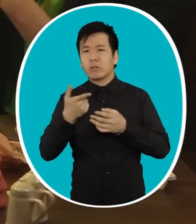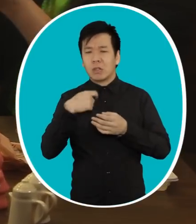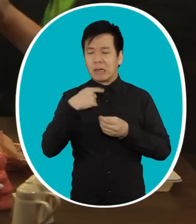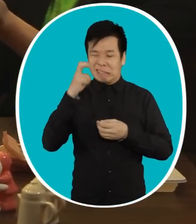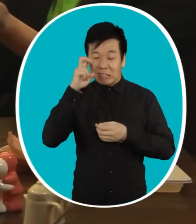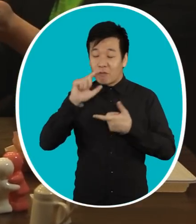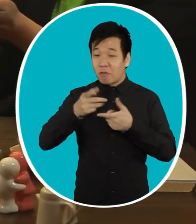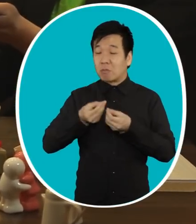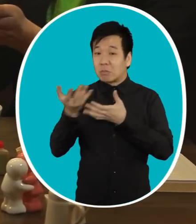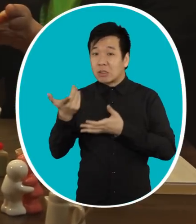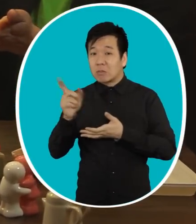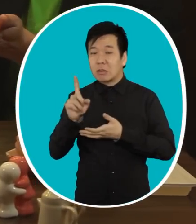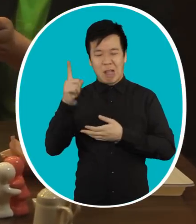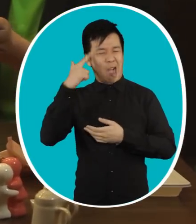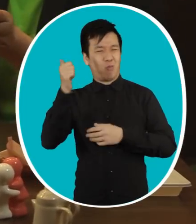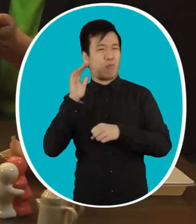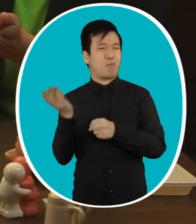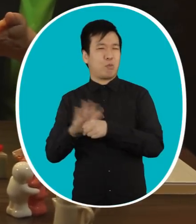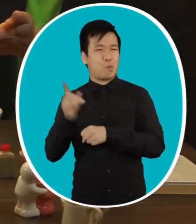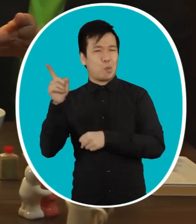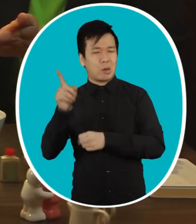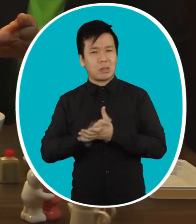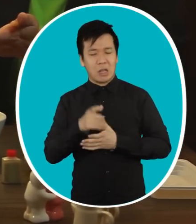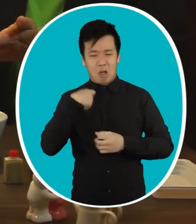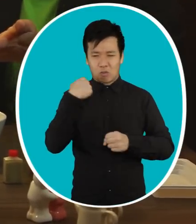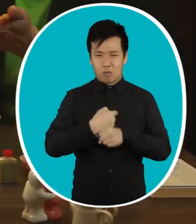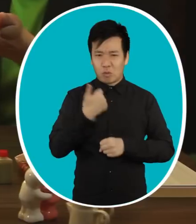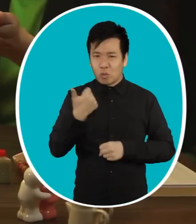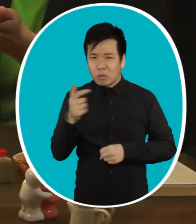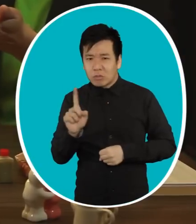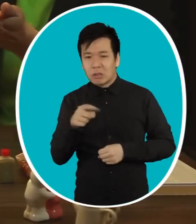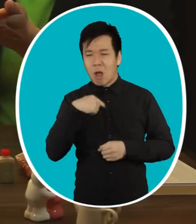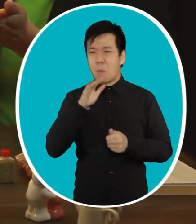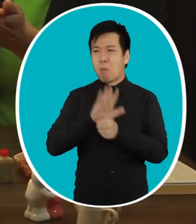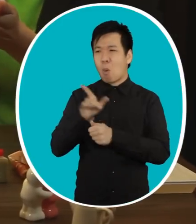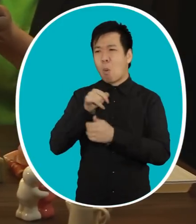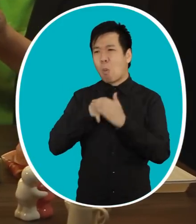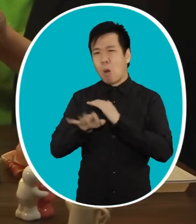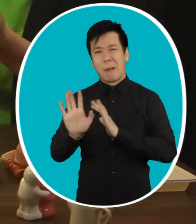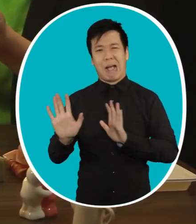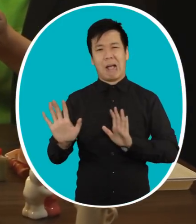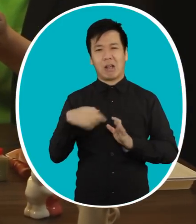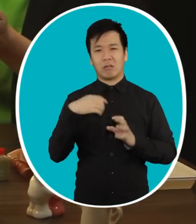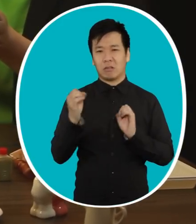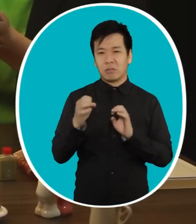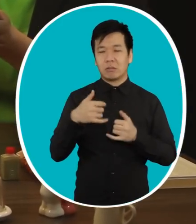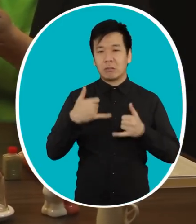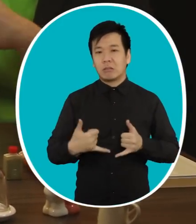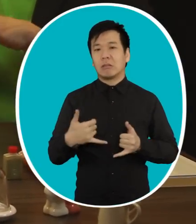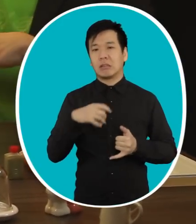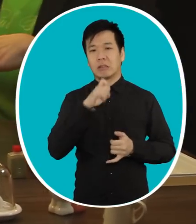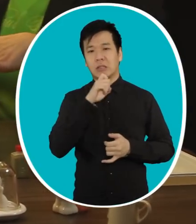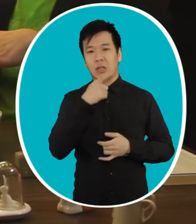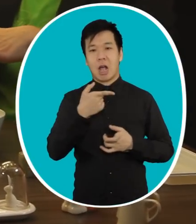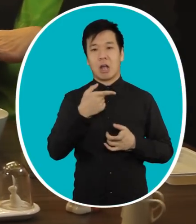真係要我，話諗到點樣可以做得更加好咧，我唔知係幫佢定係害佢啦。我同佢傾偈咧，佢就話而家咧佢就停